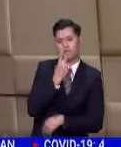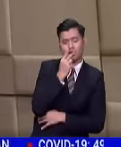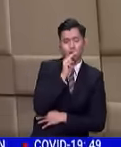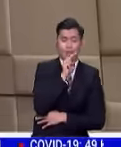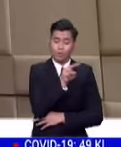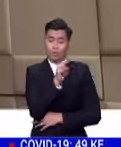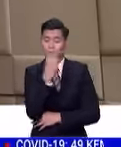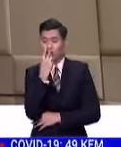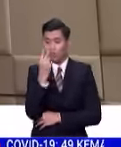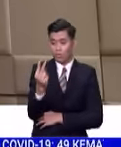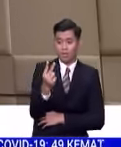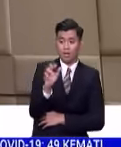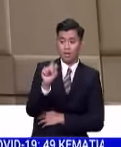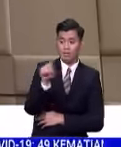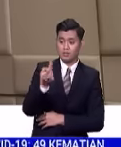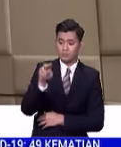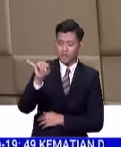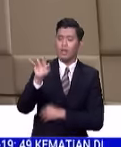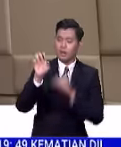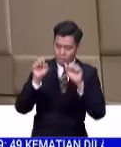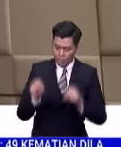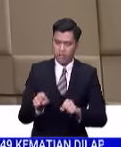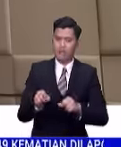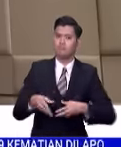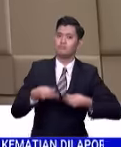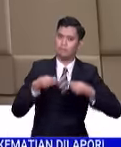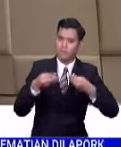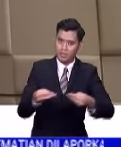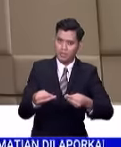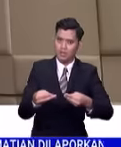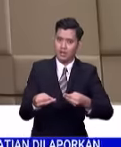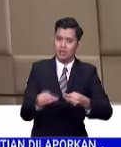orang berikan 100%